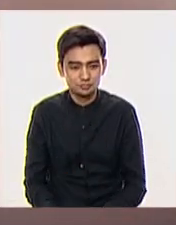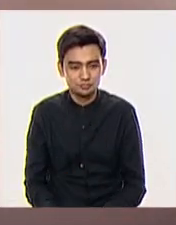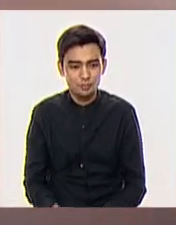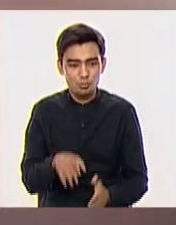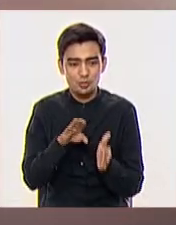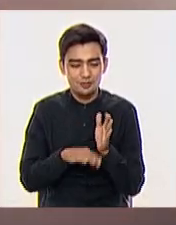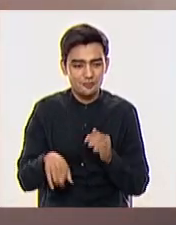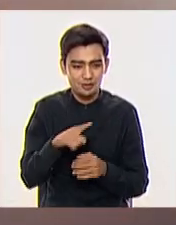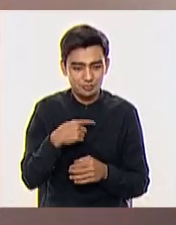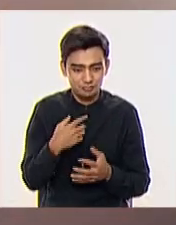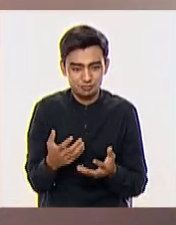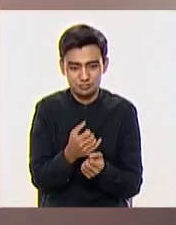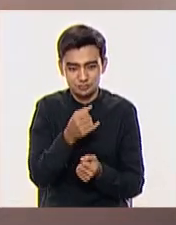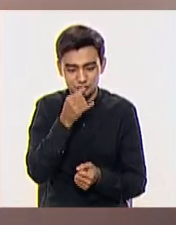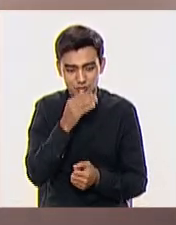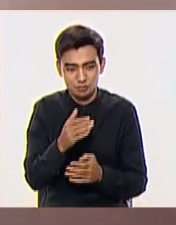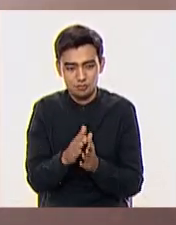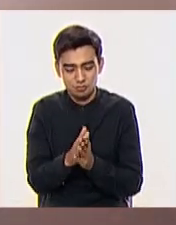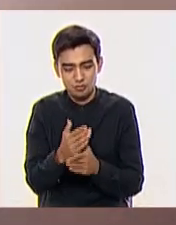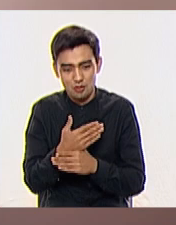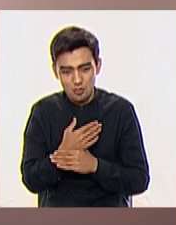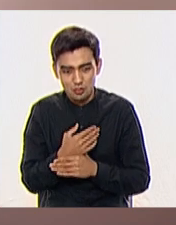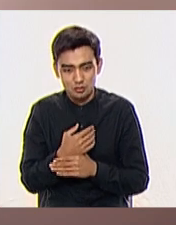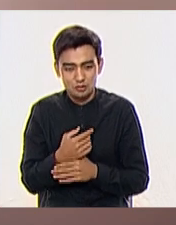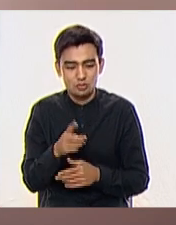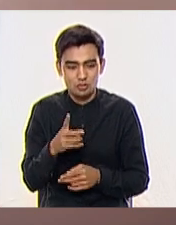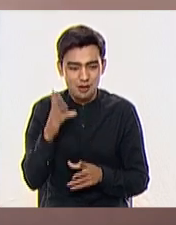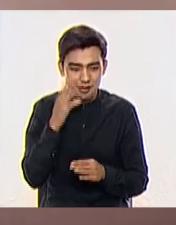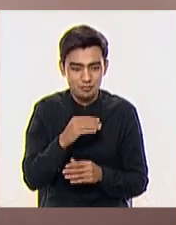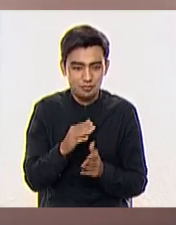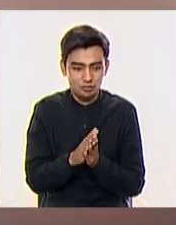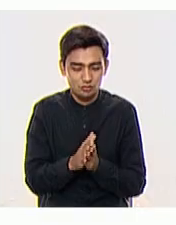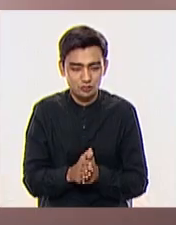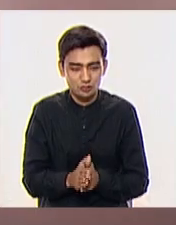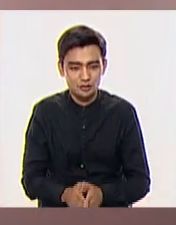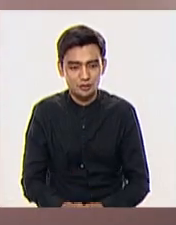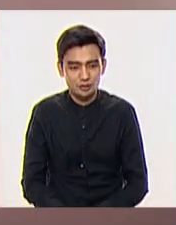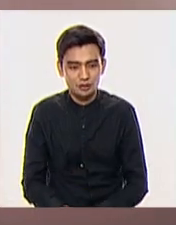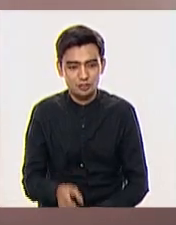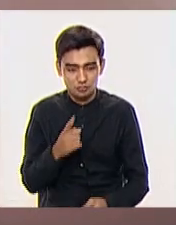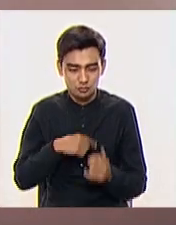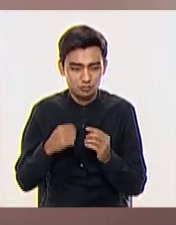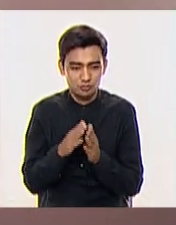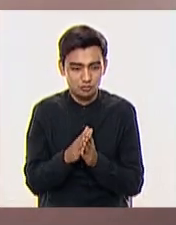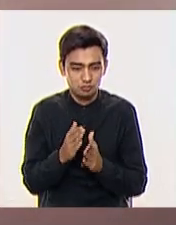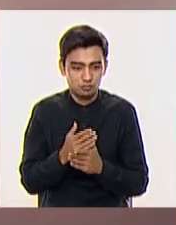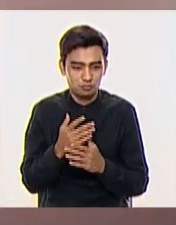Без вас нам не осилить. Помогите, кто чем сможет. Пожалуйста. Уже сколько